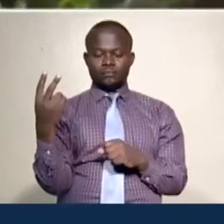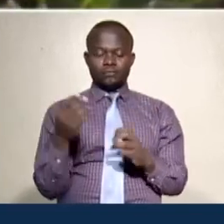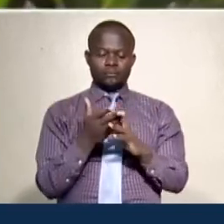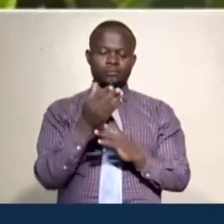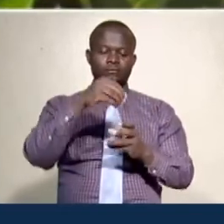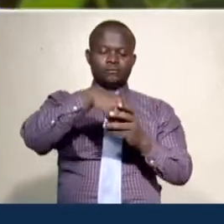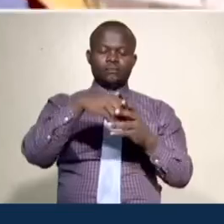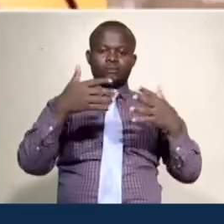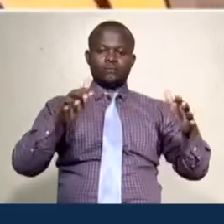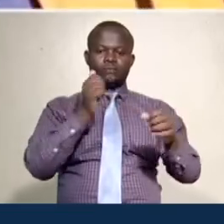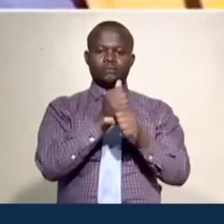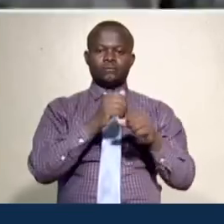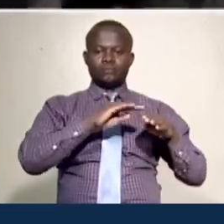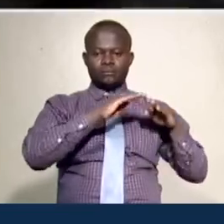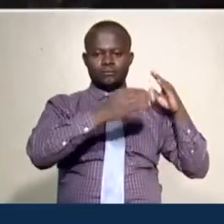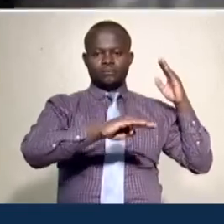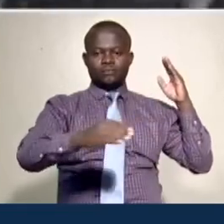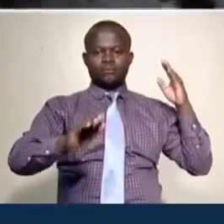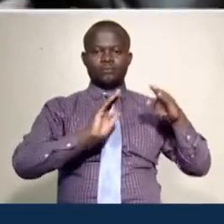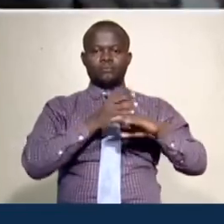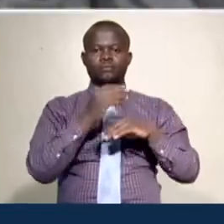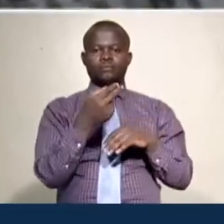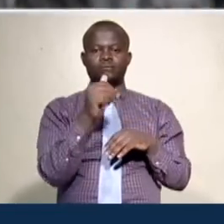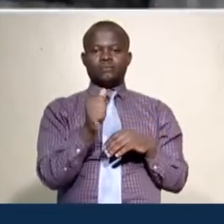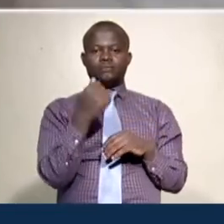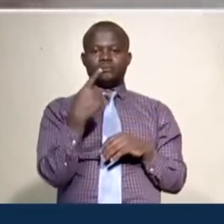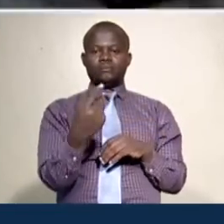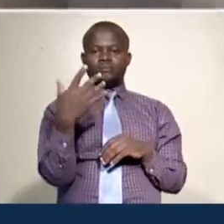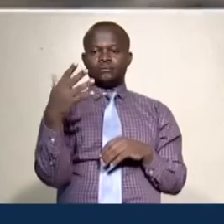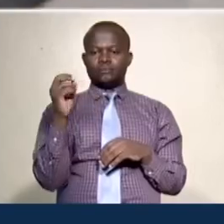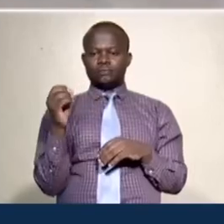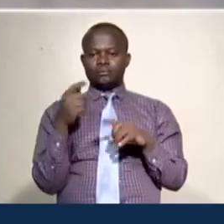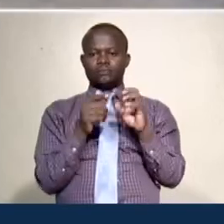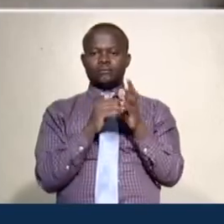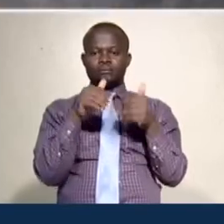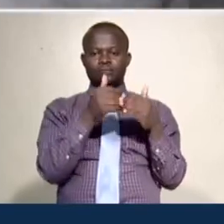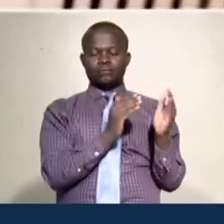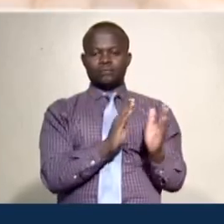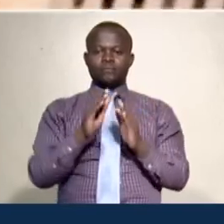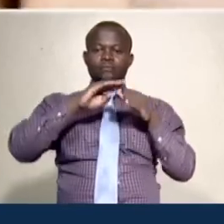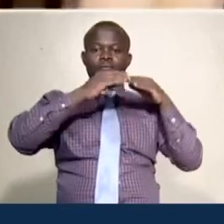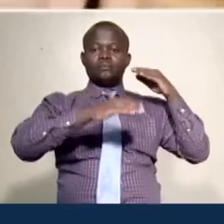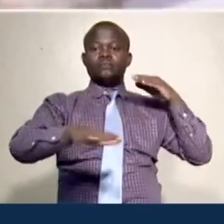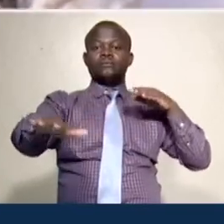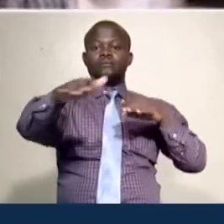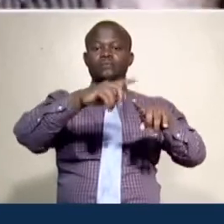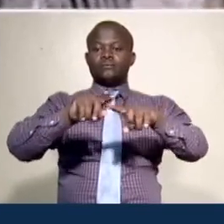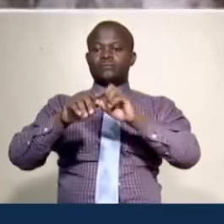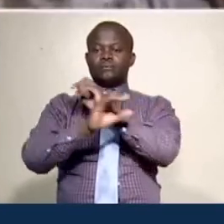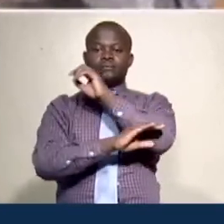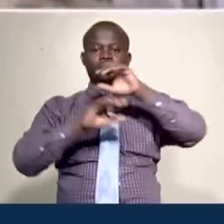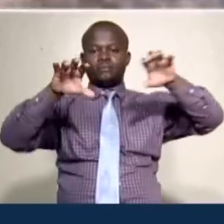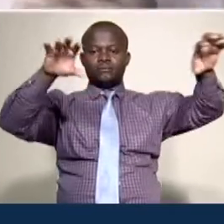biwunyuzemo wamaze gukorwa amaterasi y'indinganire ari kuri hegitari zirenga 1,500 ndetse hatunganywa ibishanga bitandukanye hirya no hino mu